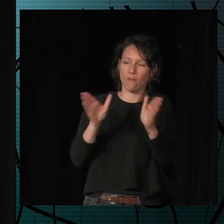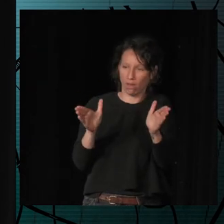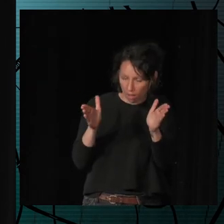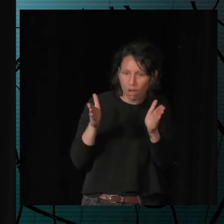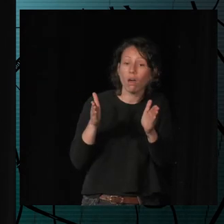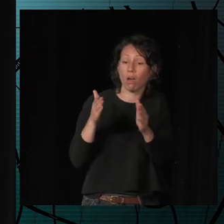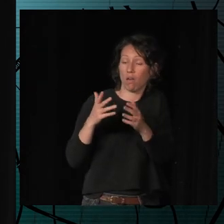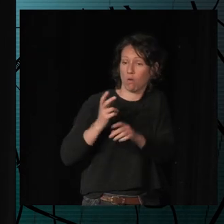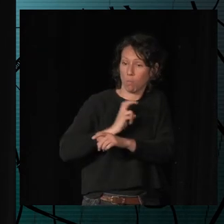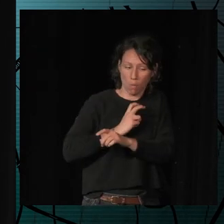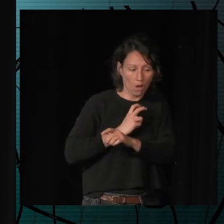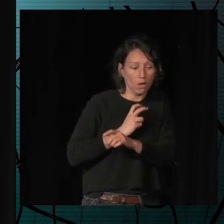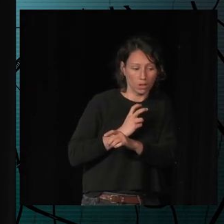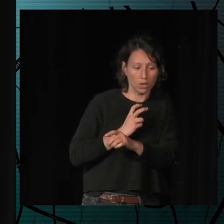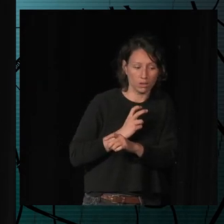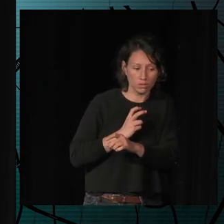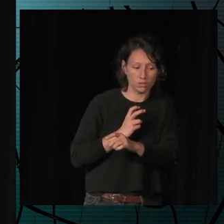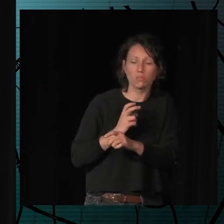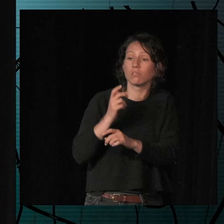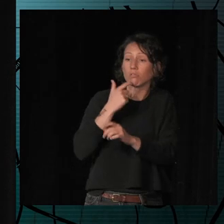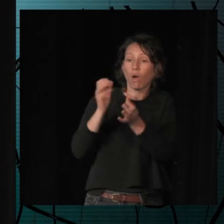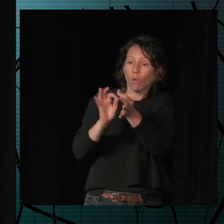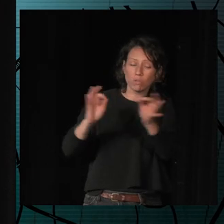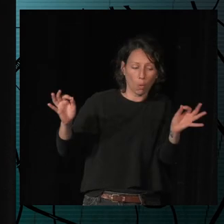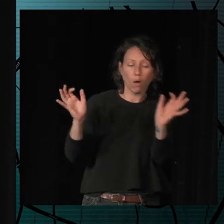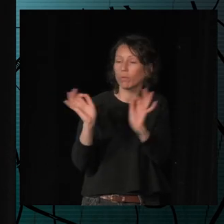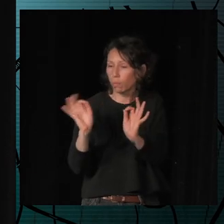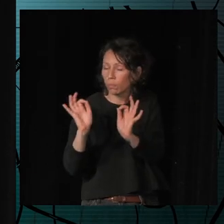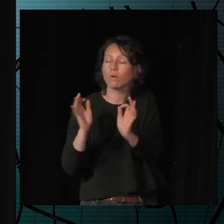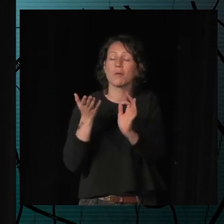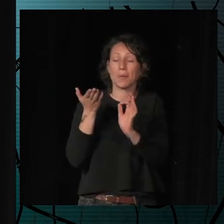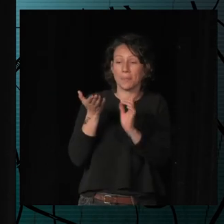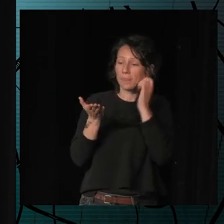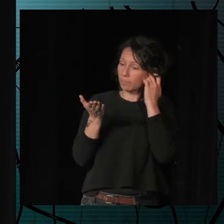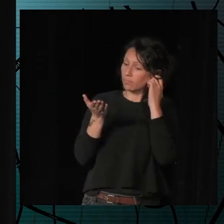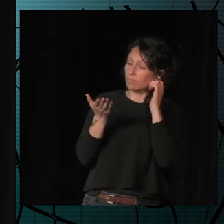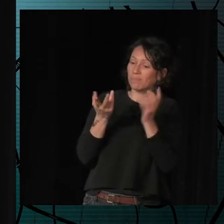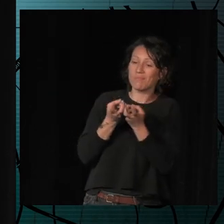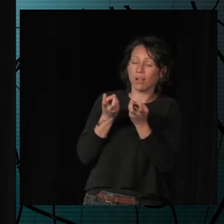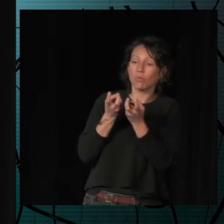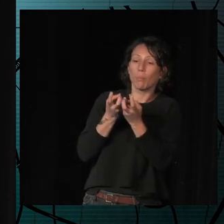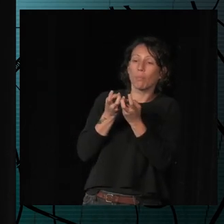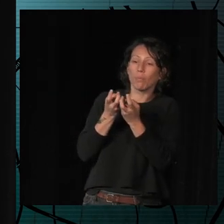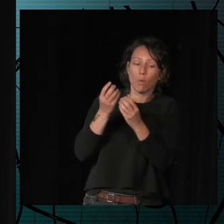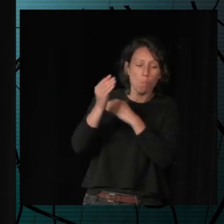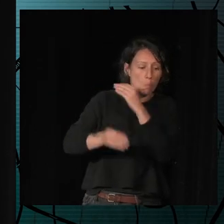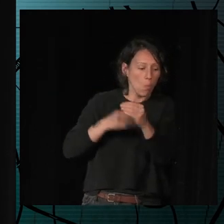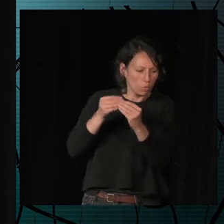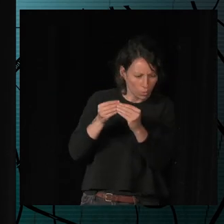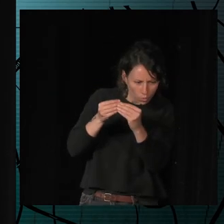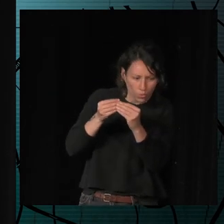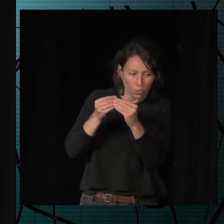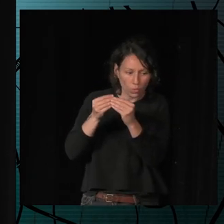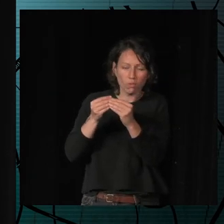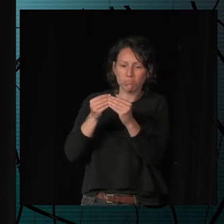ouvert notamment je pense à tout l'univers postapo évidemment dont on a eu beaucoup d'exemples ces dernières années euh